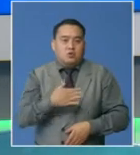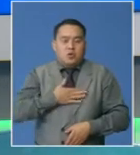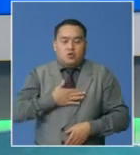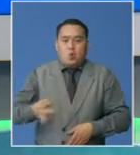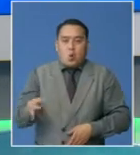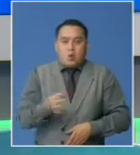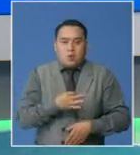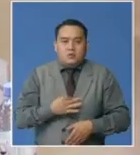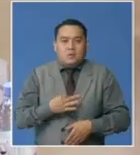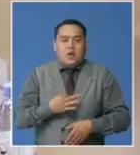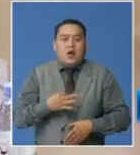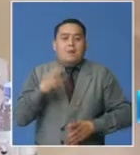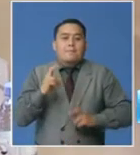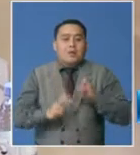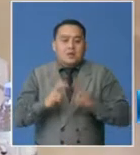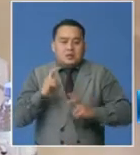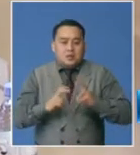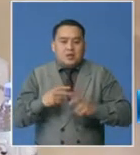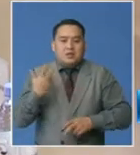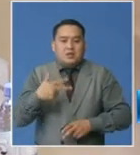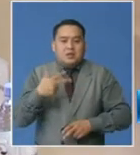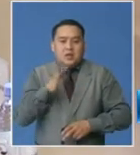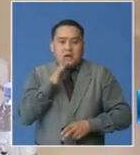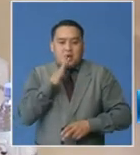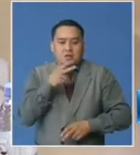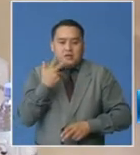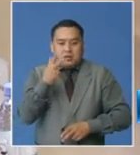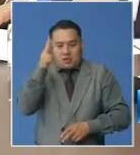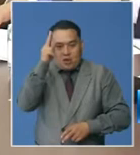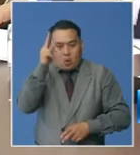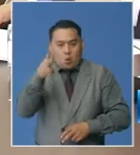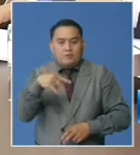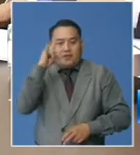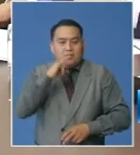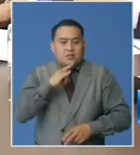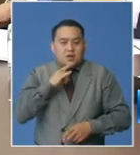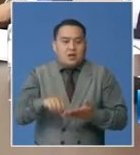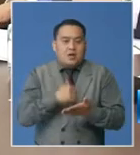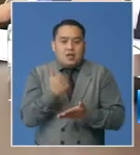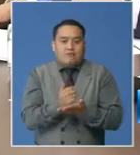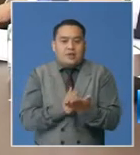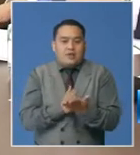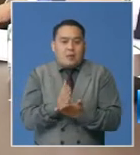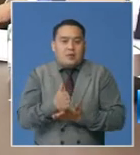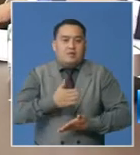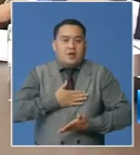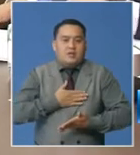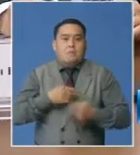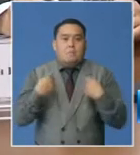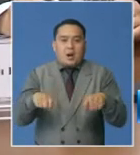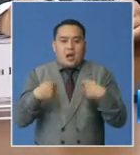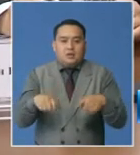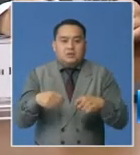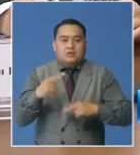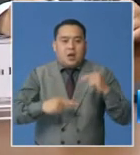область. Предприятия на мировом рынке порядка 30 лет, из них 3 года в Казахстане. Основное направление в нашей стране – стороне продажи